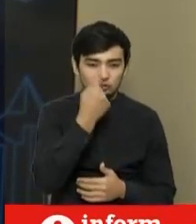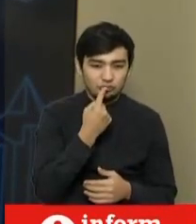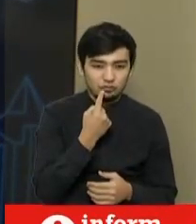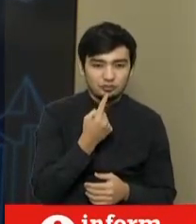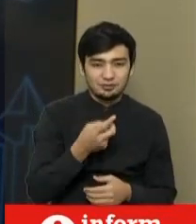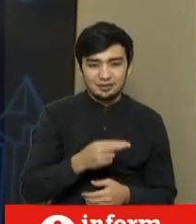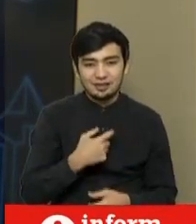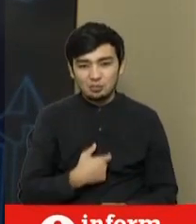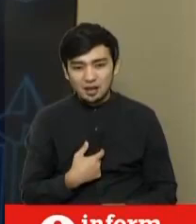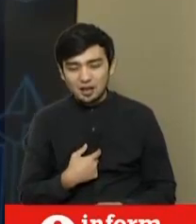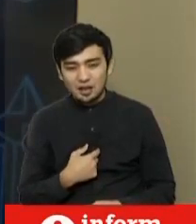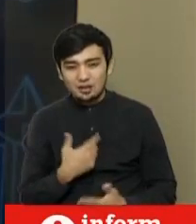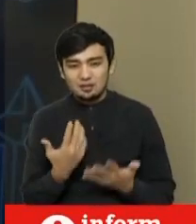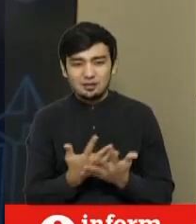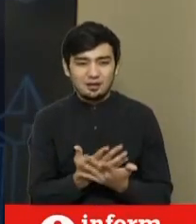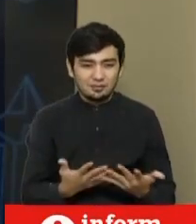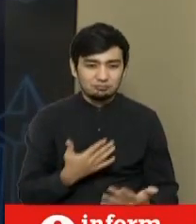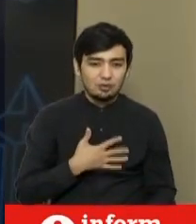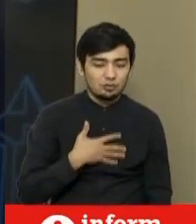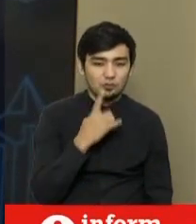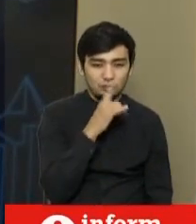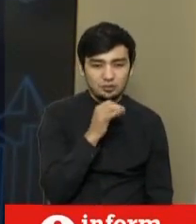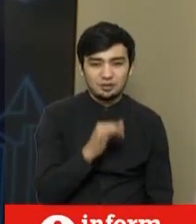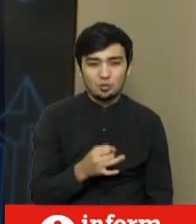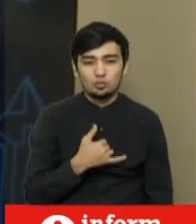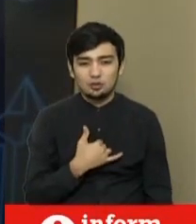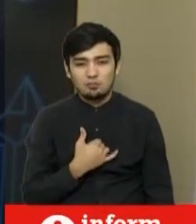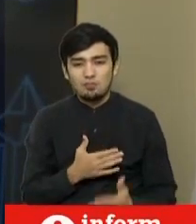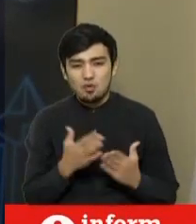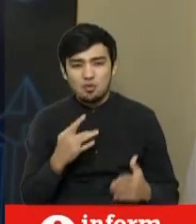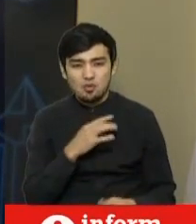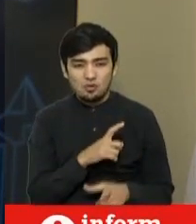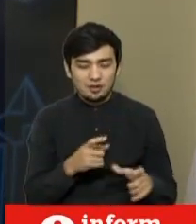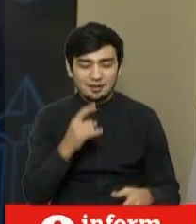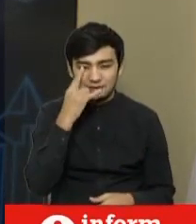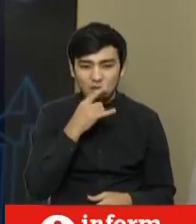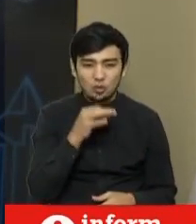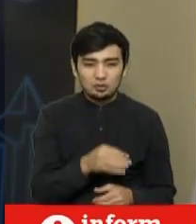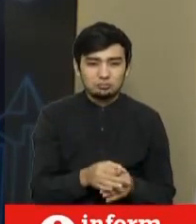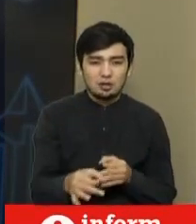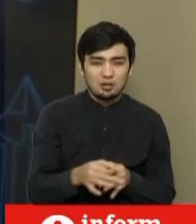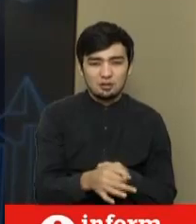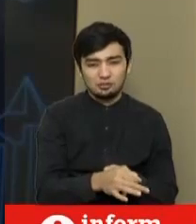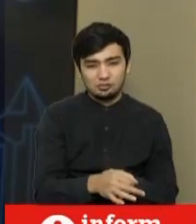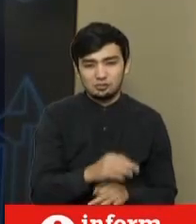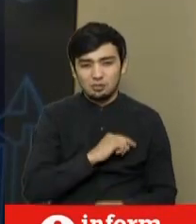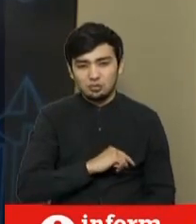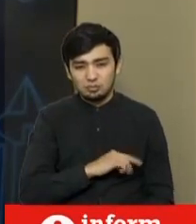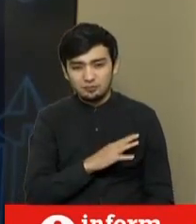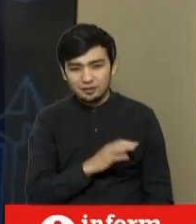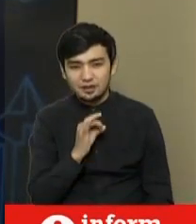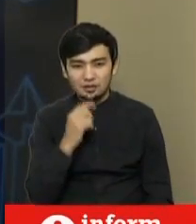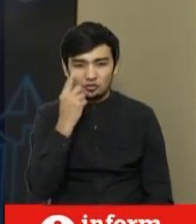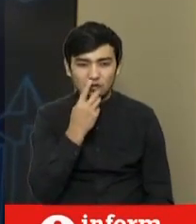және қаржылық қауіпсіздігі үшін және уайымдамайды. Және бізде көп адамдар осы Қазақстаннан тыс жерлерде жұмыс істеп жатады, яғни жеке ақпарат